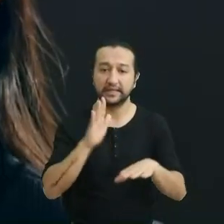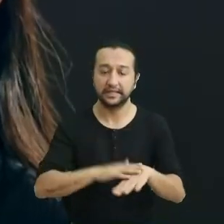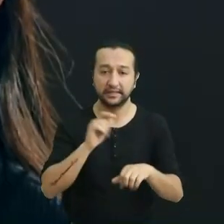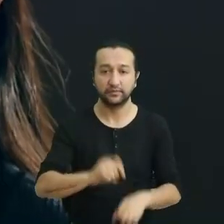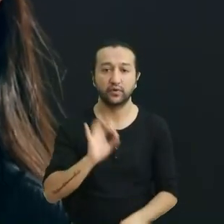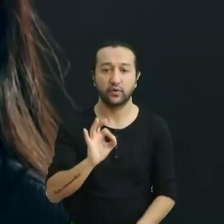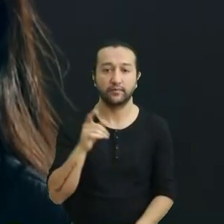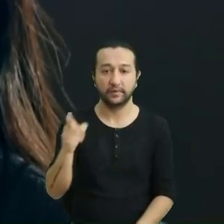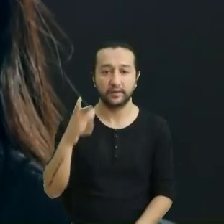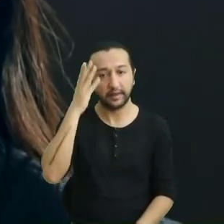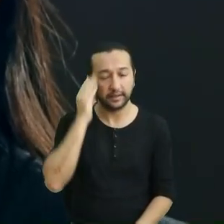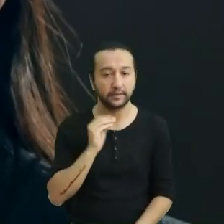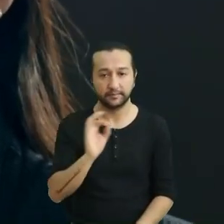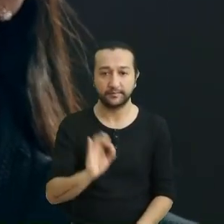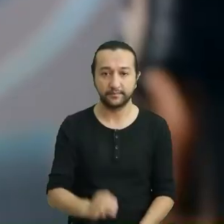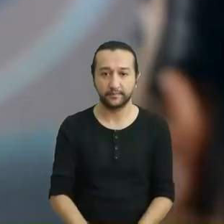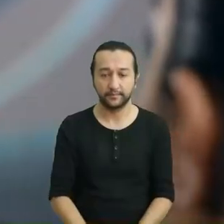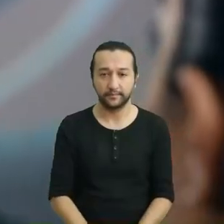önemli. Anladım efendim.